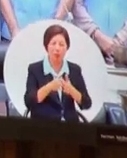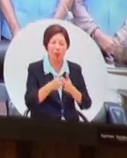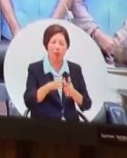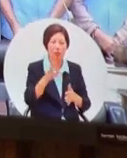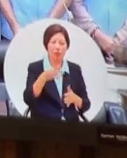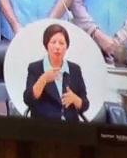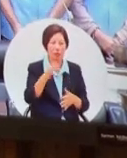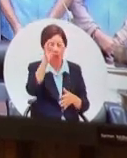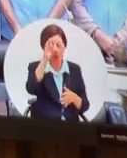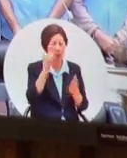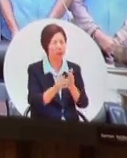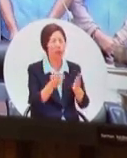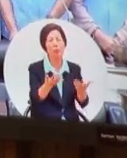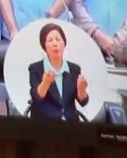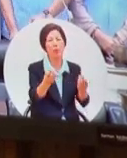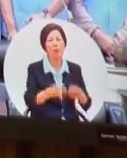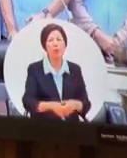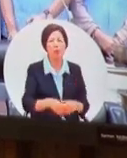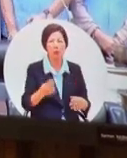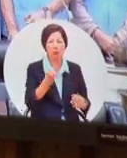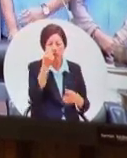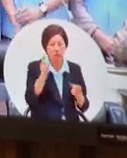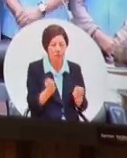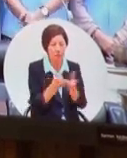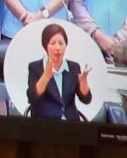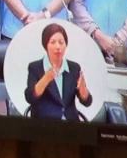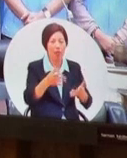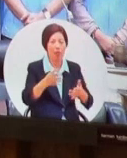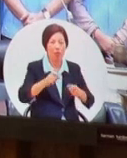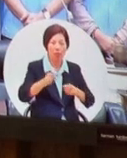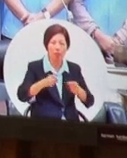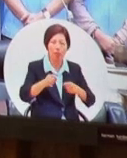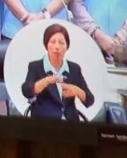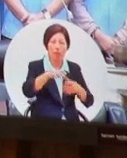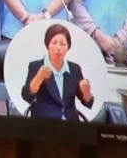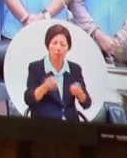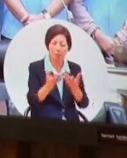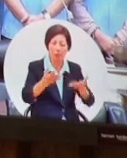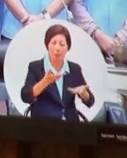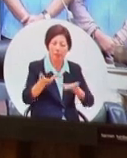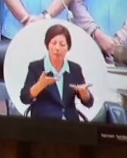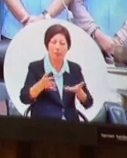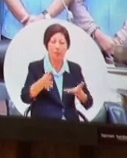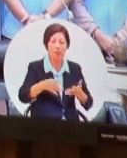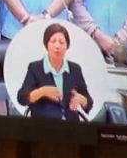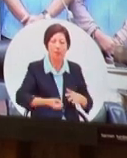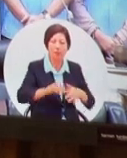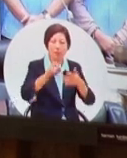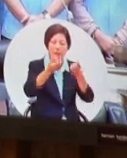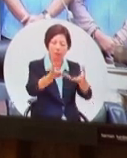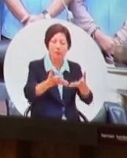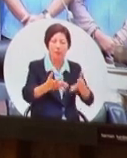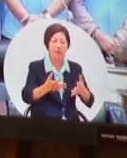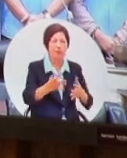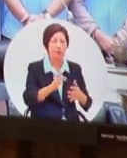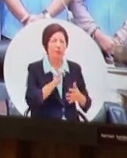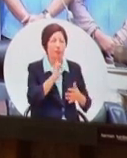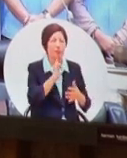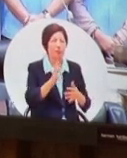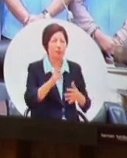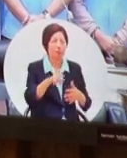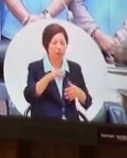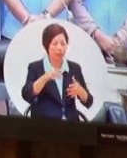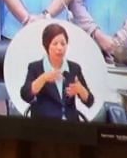么？弃报案有没有被滥用？擅权被滥用？弃护案为什么一个5亿资本的公司可